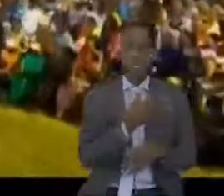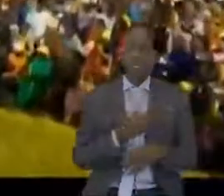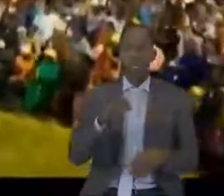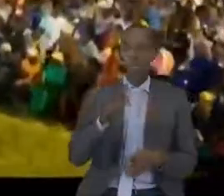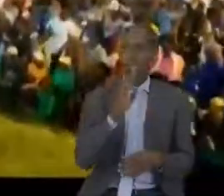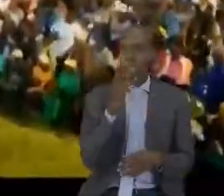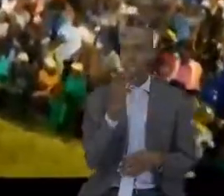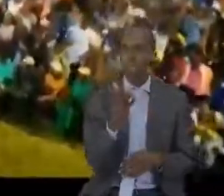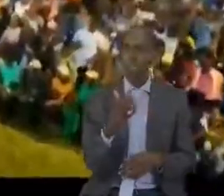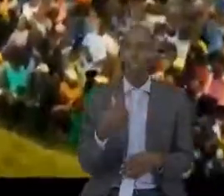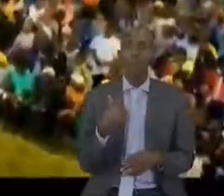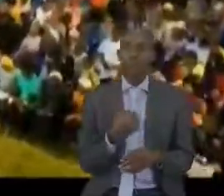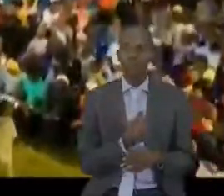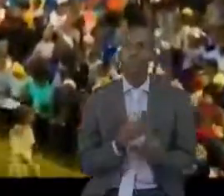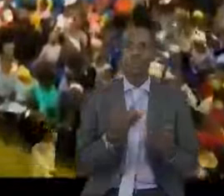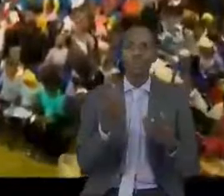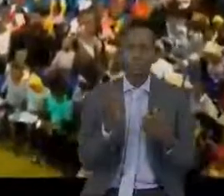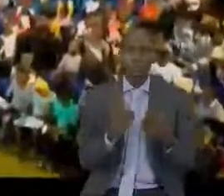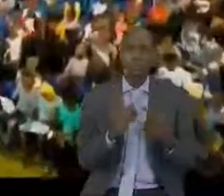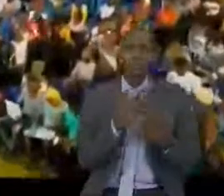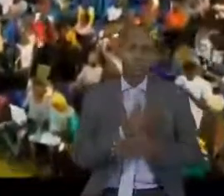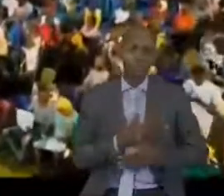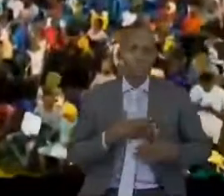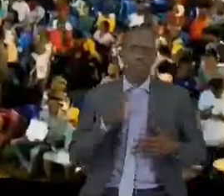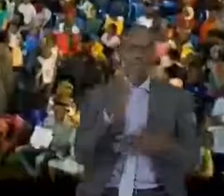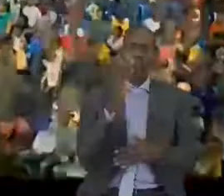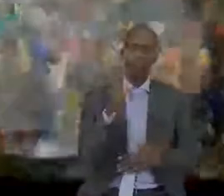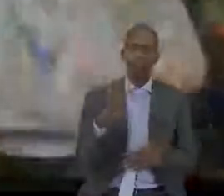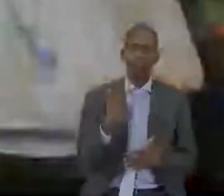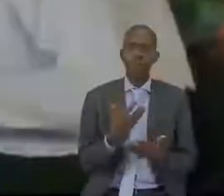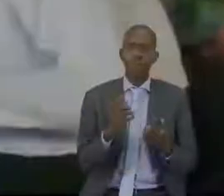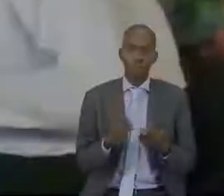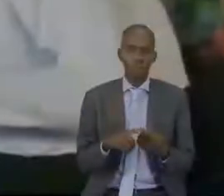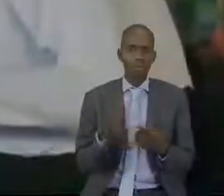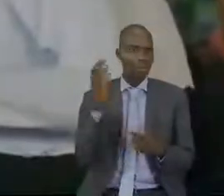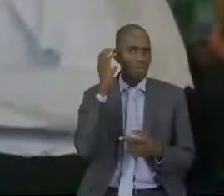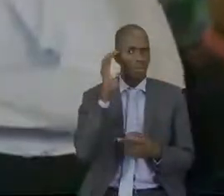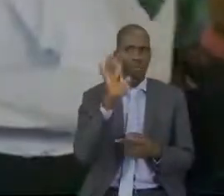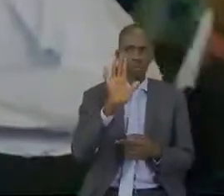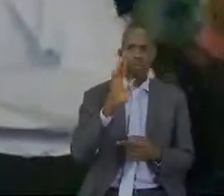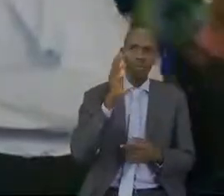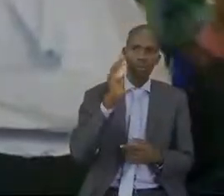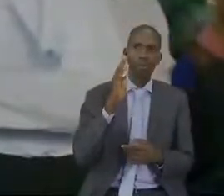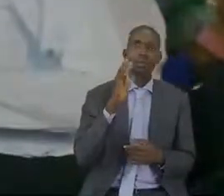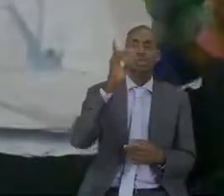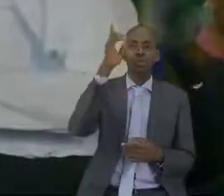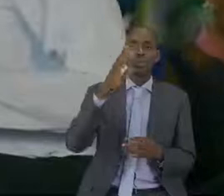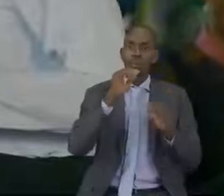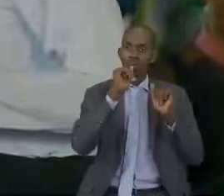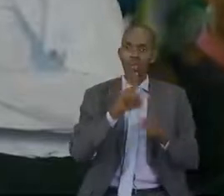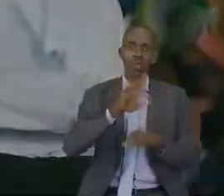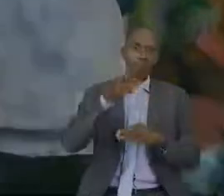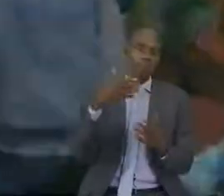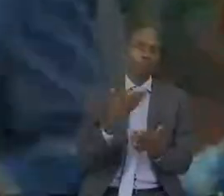nous voulons écouter votre témoignage, ne le cachez pas. Que Dieu vous bénisse.